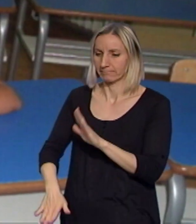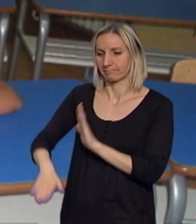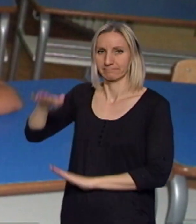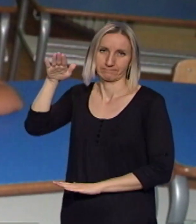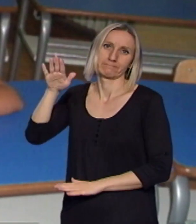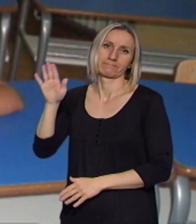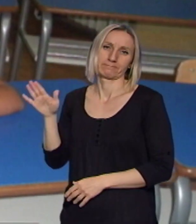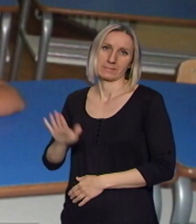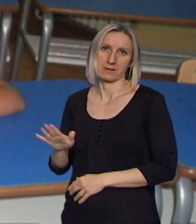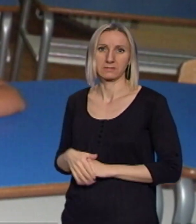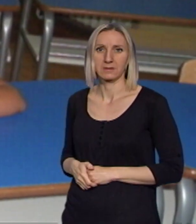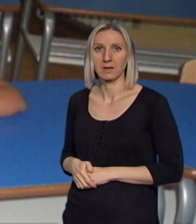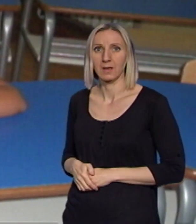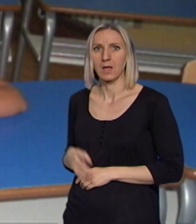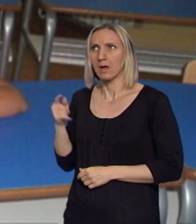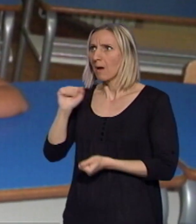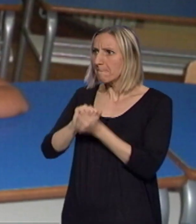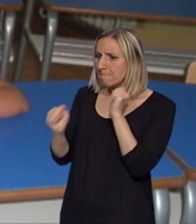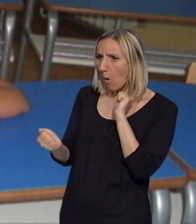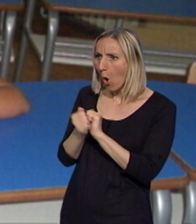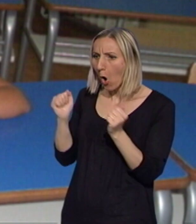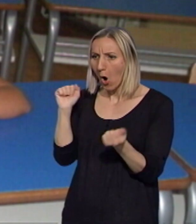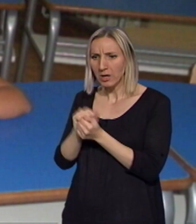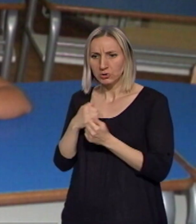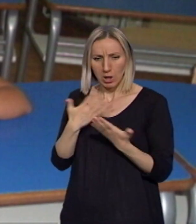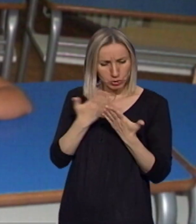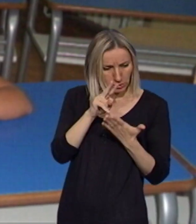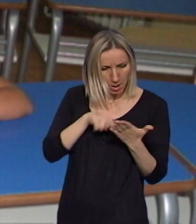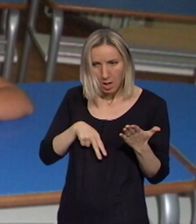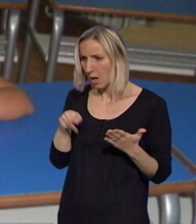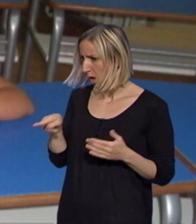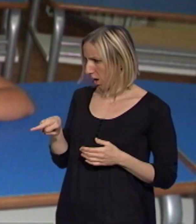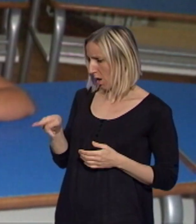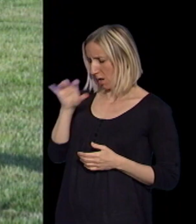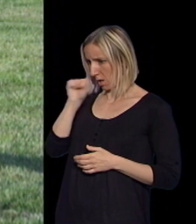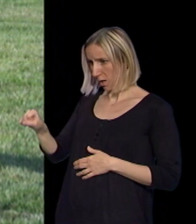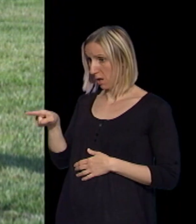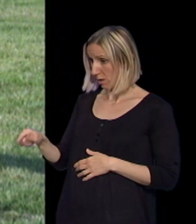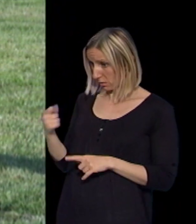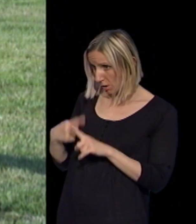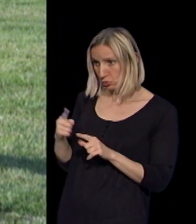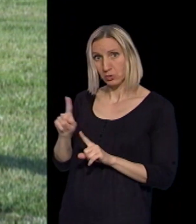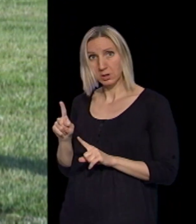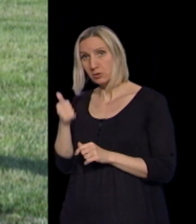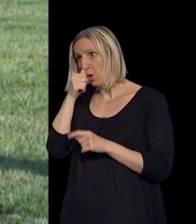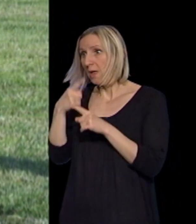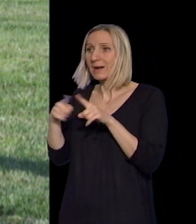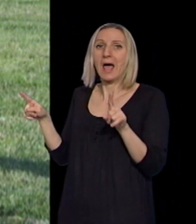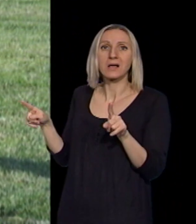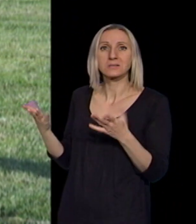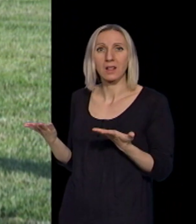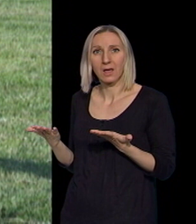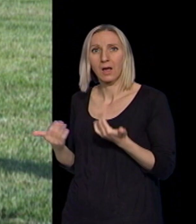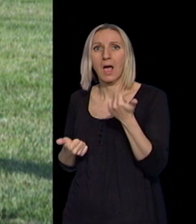sobom, da li je to to ili nije, posmatrate svoje dete, po čemu se ono razlikuje ili po čemu je slično nekom